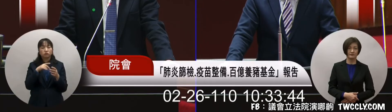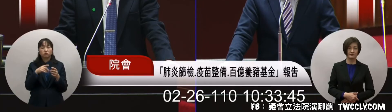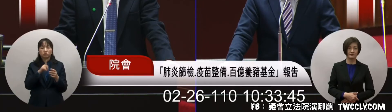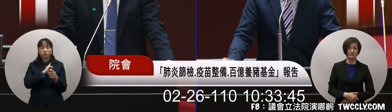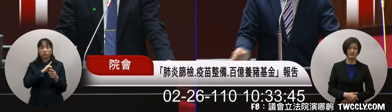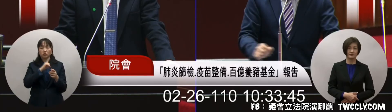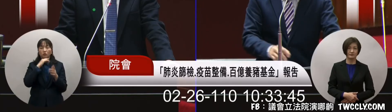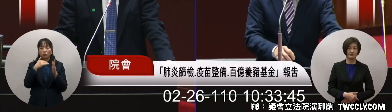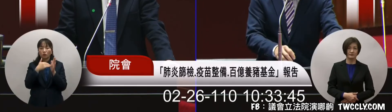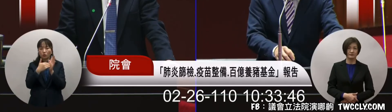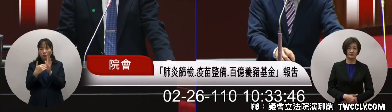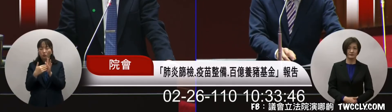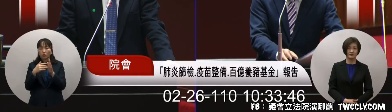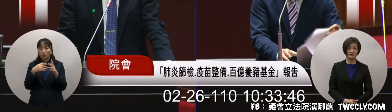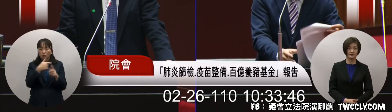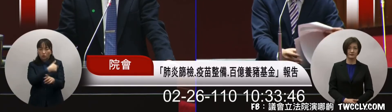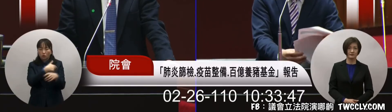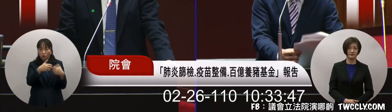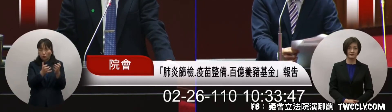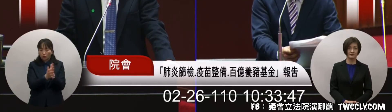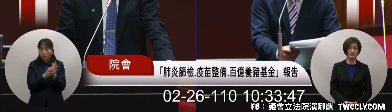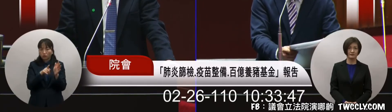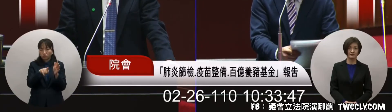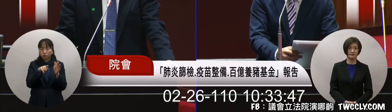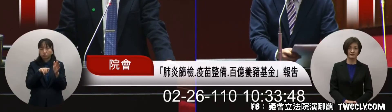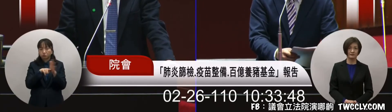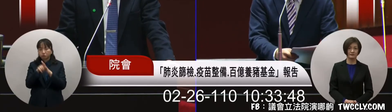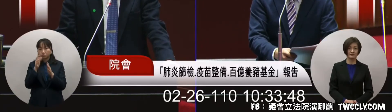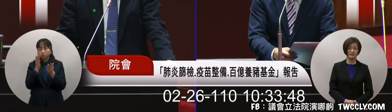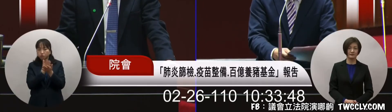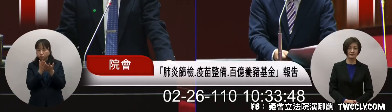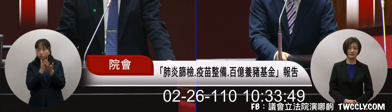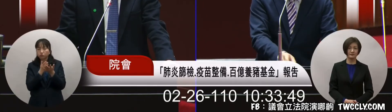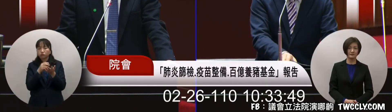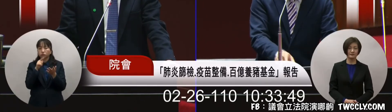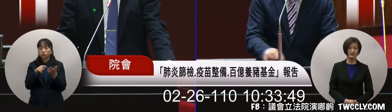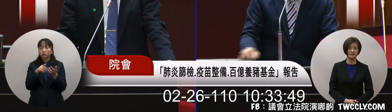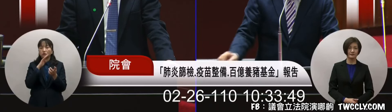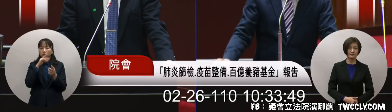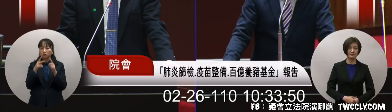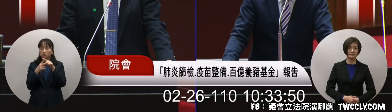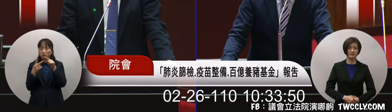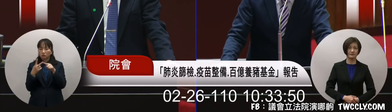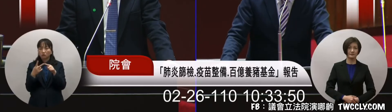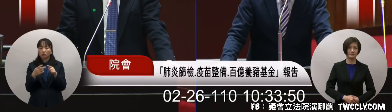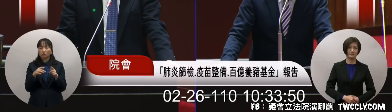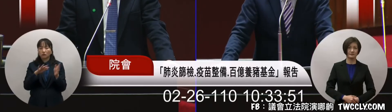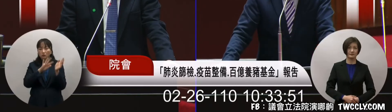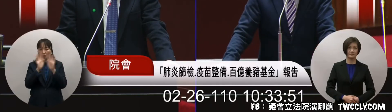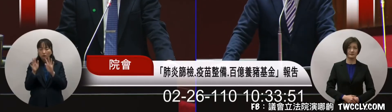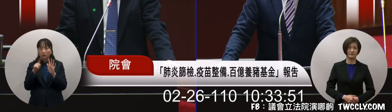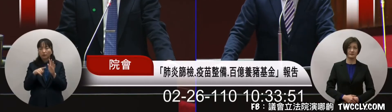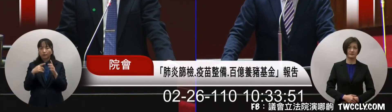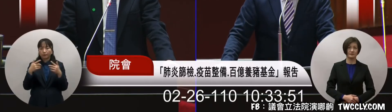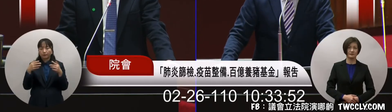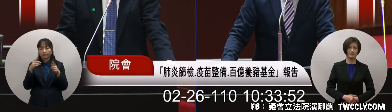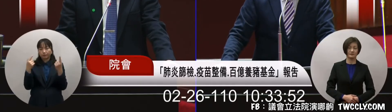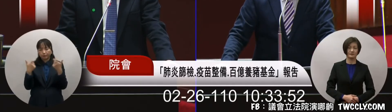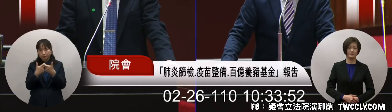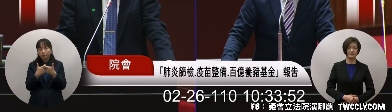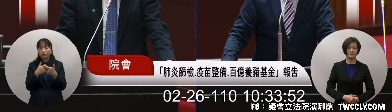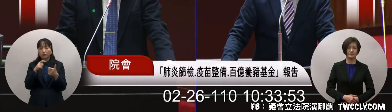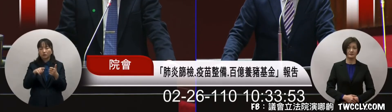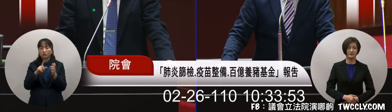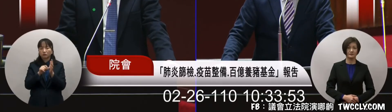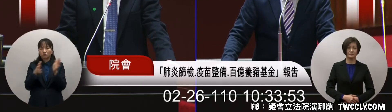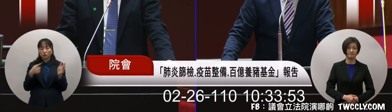们的预防接种组它的专业的判断，那怎么样在这两方面来做一个最好的平衡哈？其实我这段